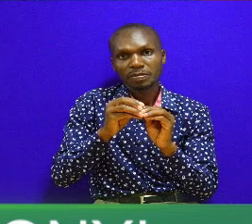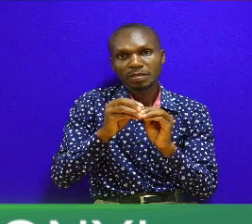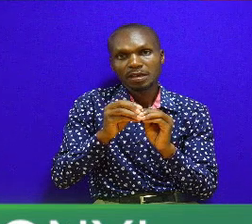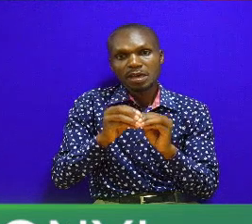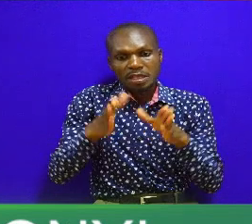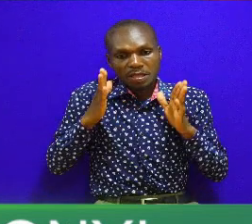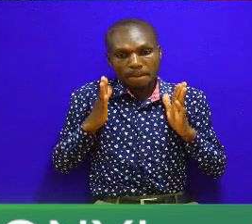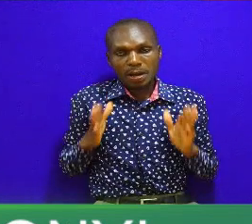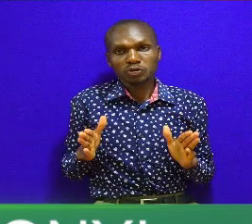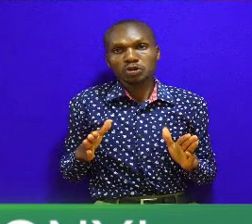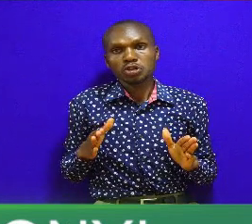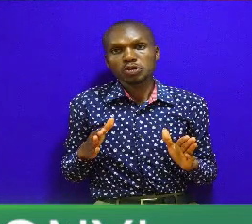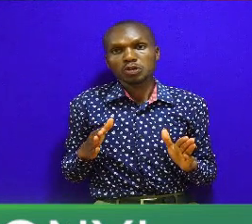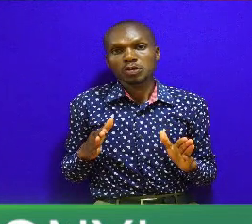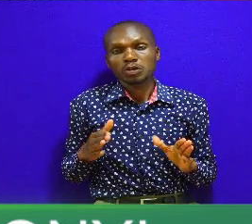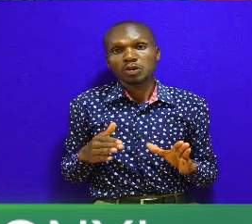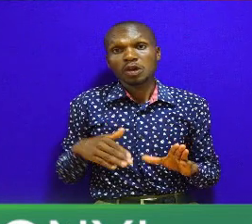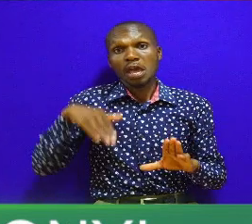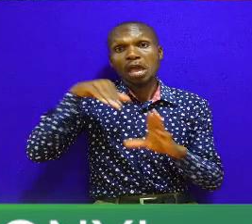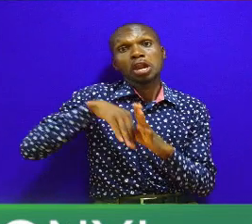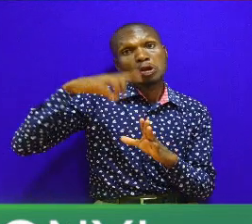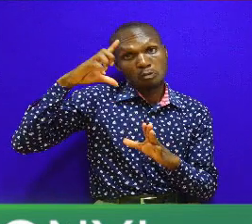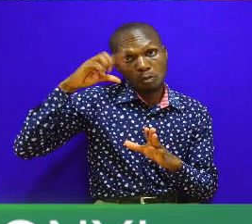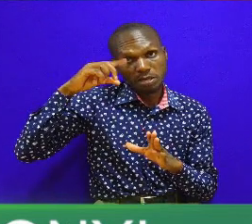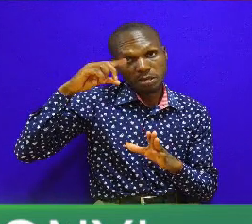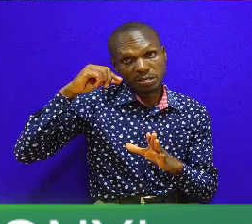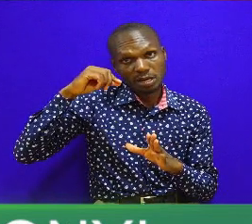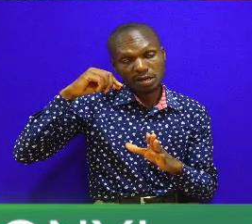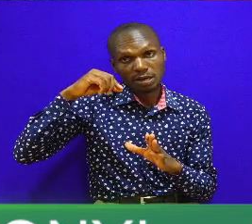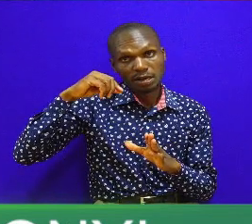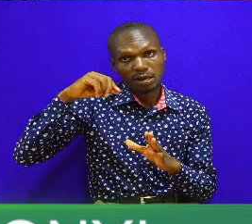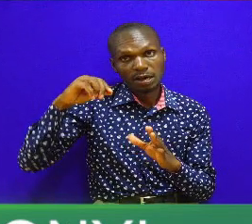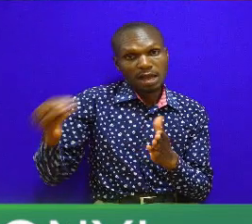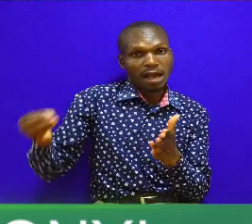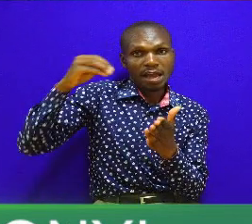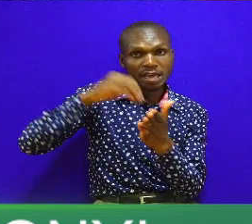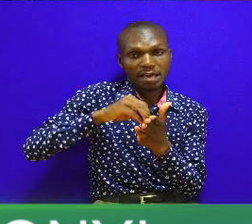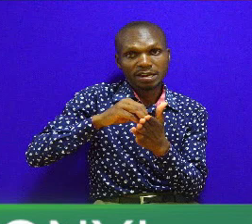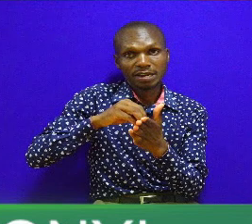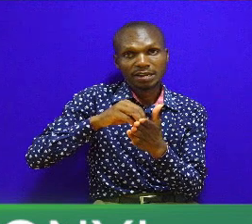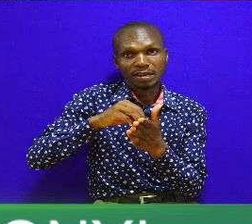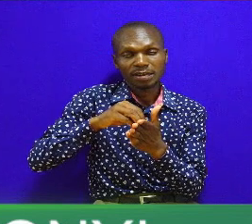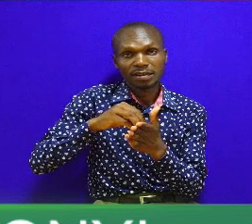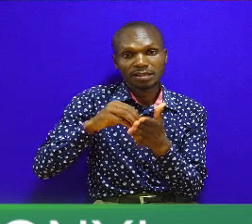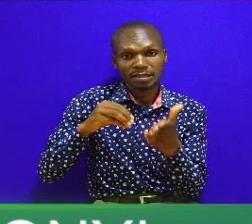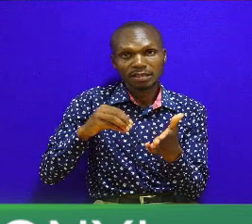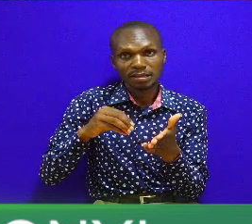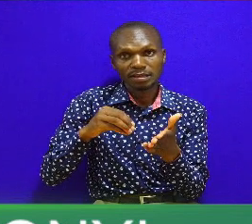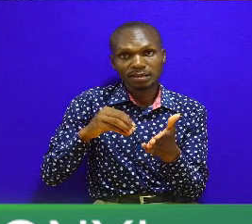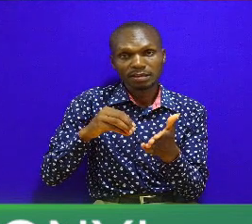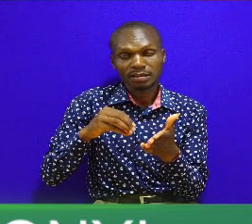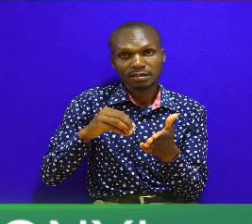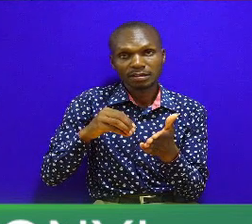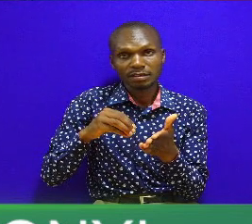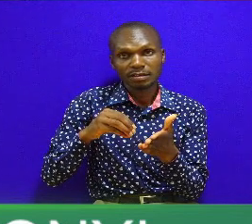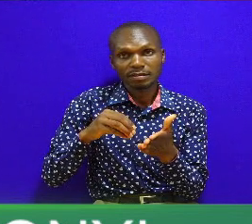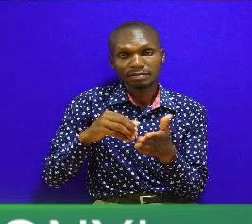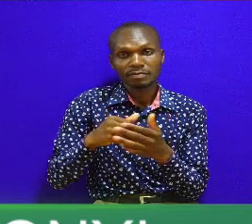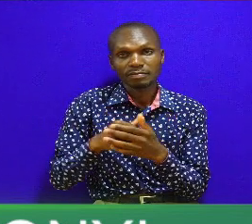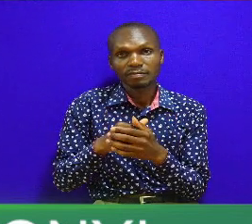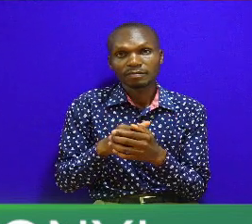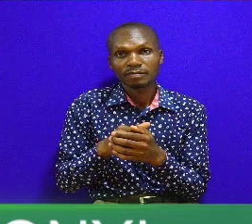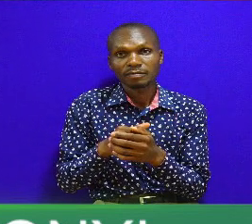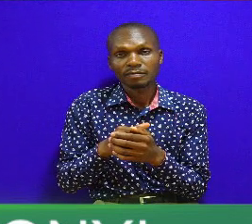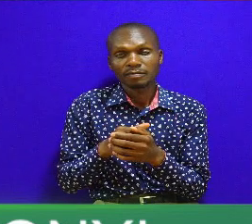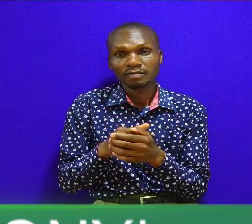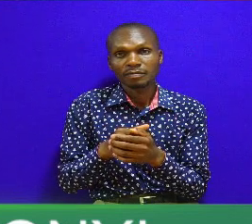wetu wa hapa Mombasa. Sasa tunaelekea kule kwa ile mhadhara kule.